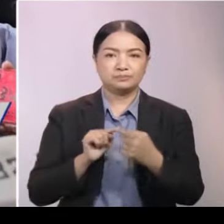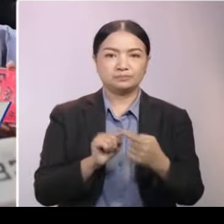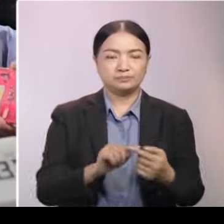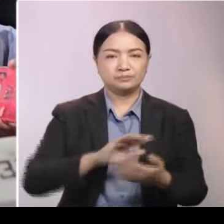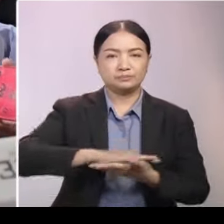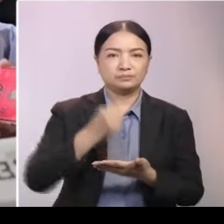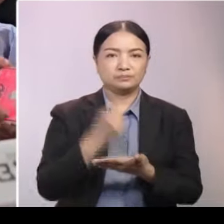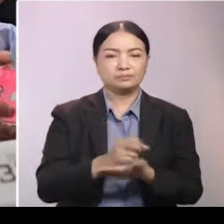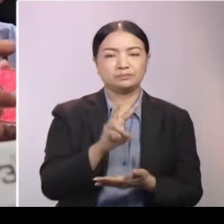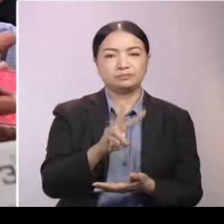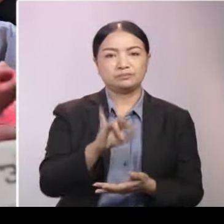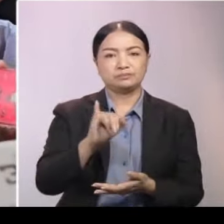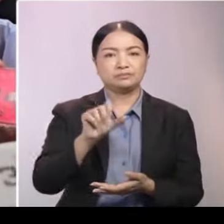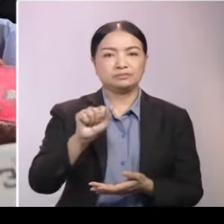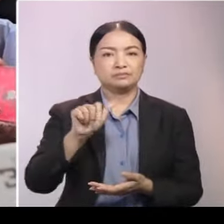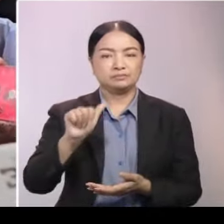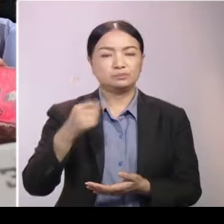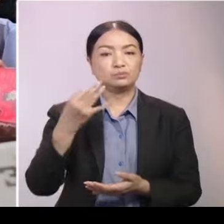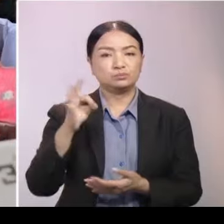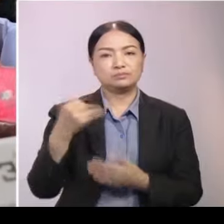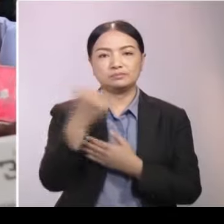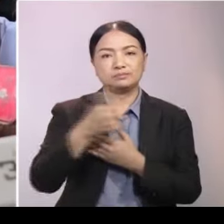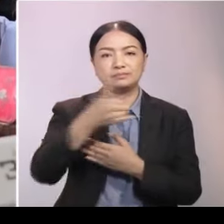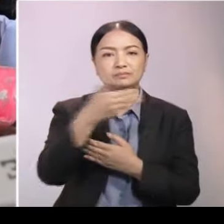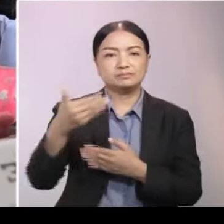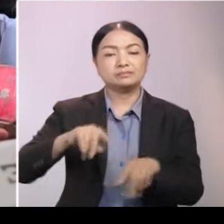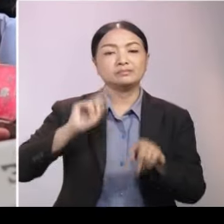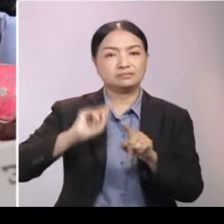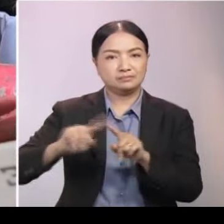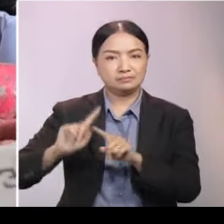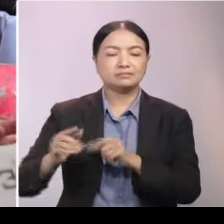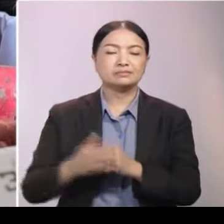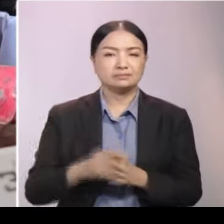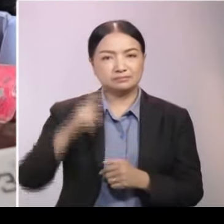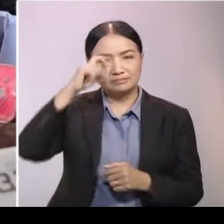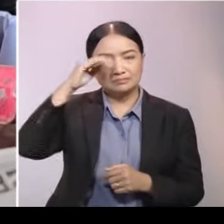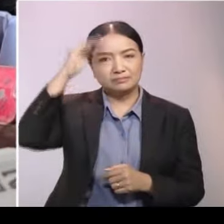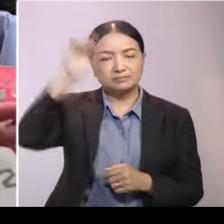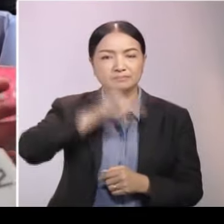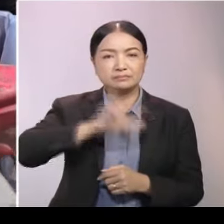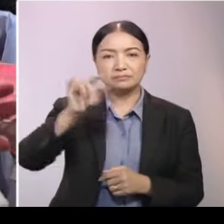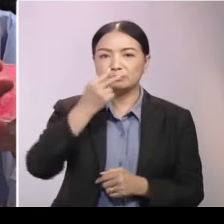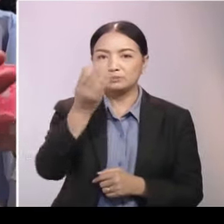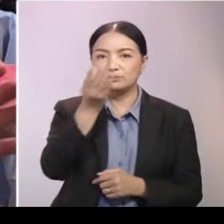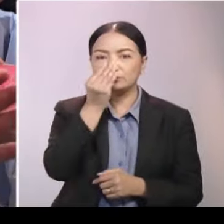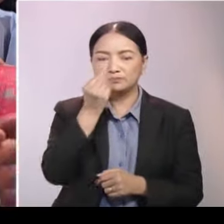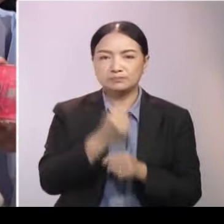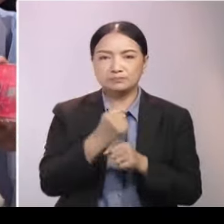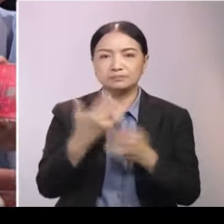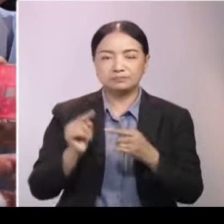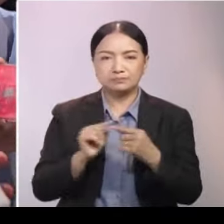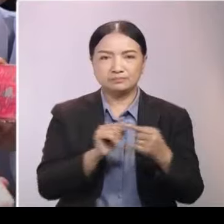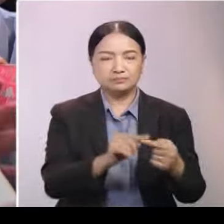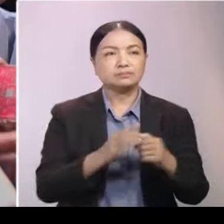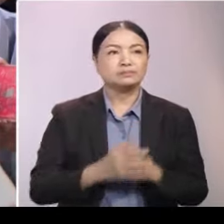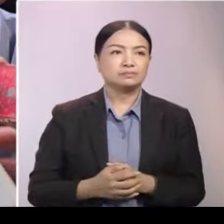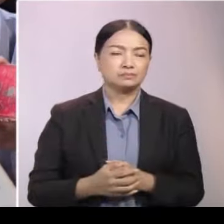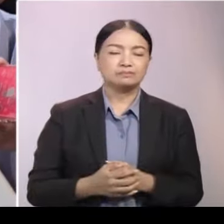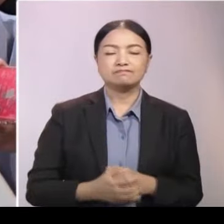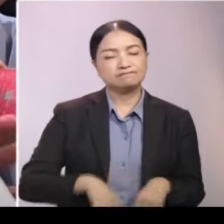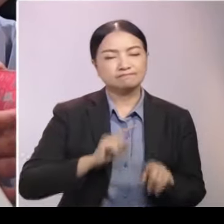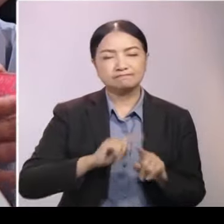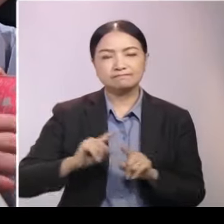าฟรีในแต่ละประเทศสำคัญที่ท่านเศรษฐาไปคุยไว้นะครับเช็คเก้นนะครับสิ่ง